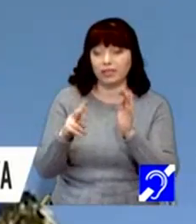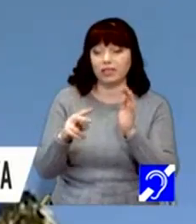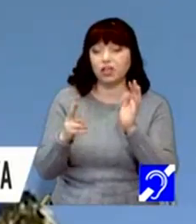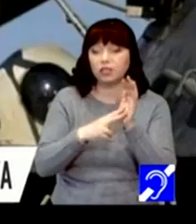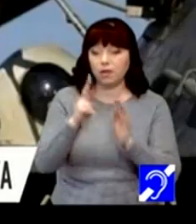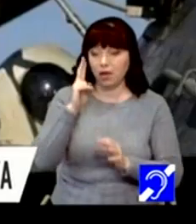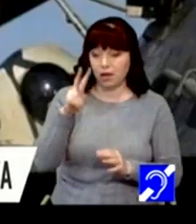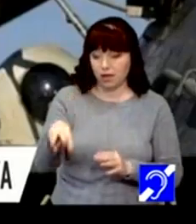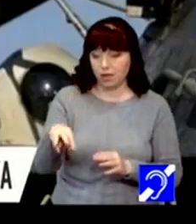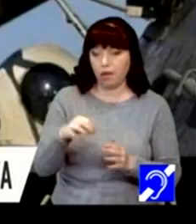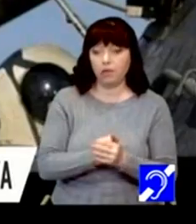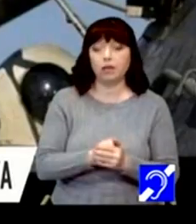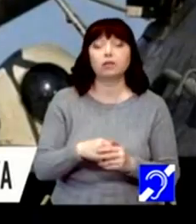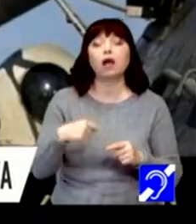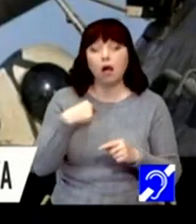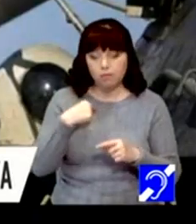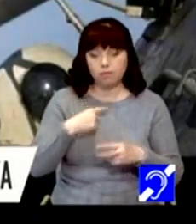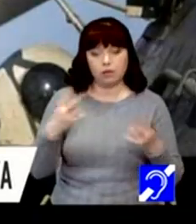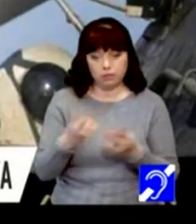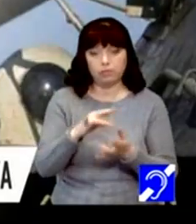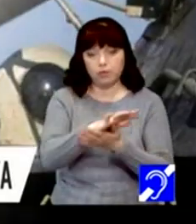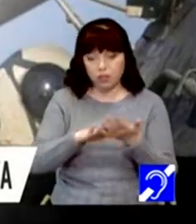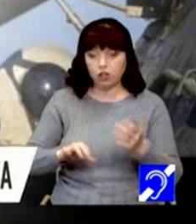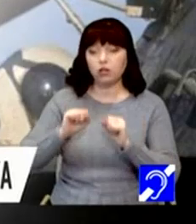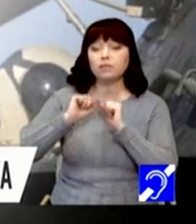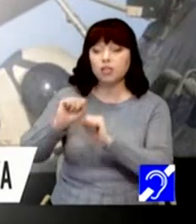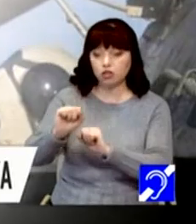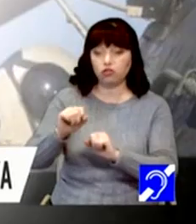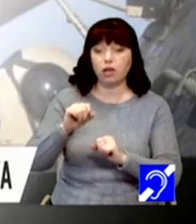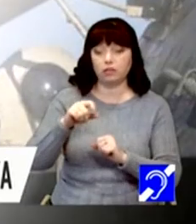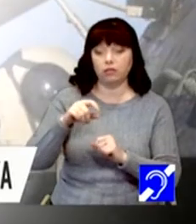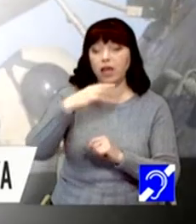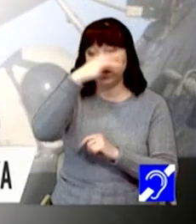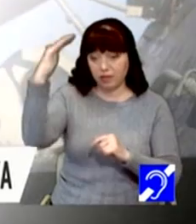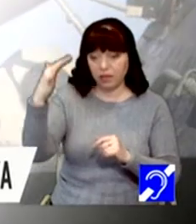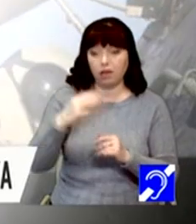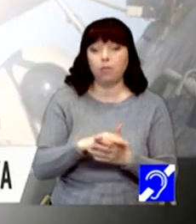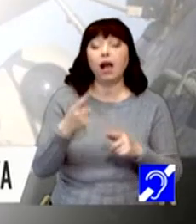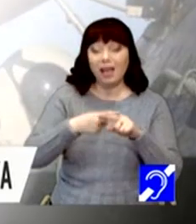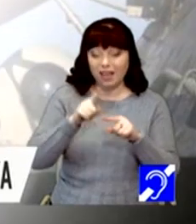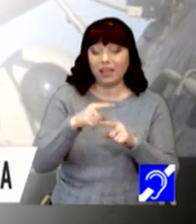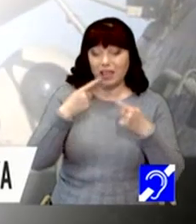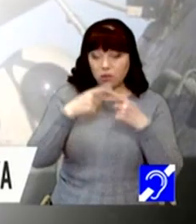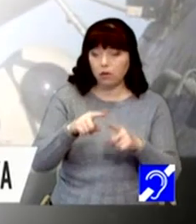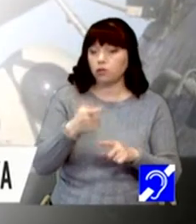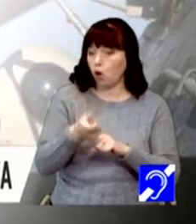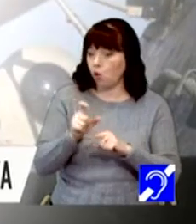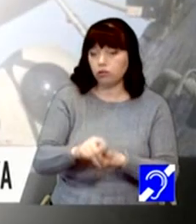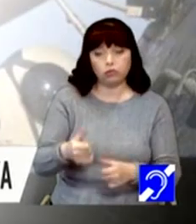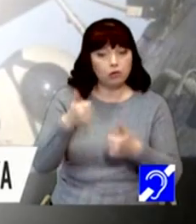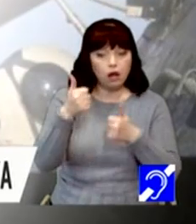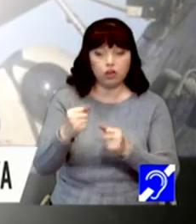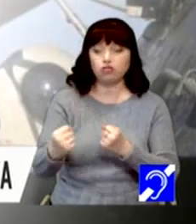de km continuăm să ne apărăm cerul de amenințările Rusiei Complexul îți 300 și desfășoară în mod eficient activitatea